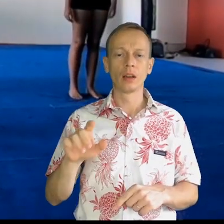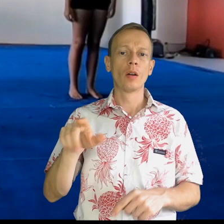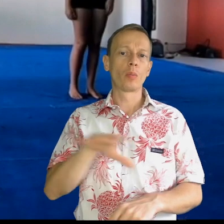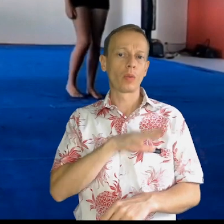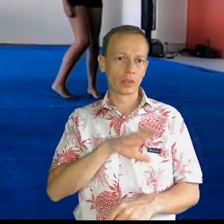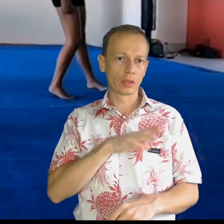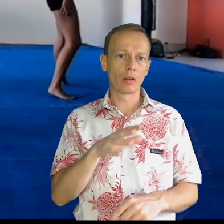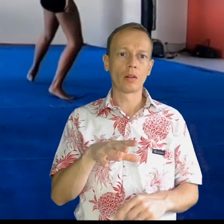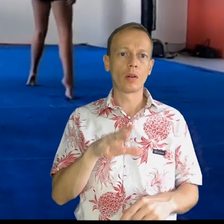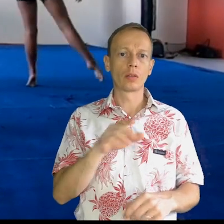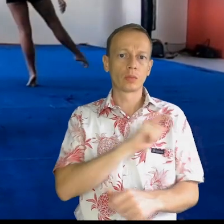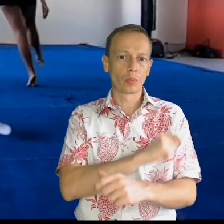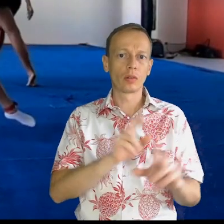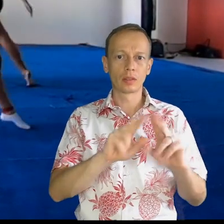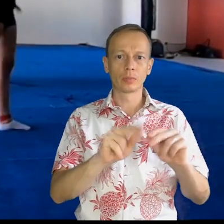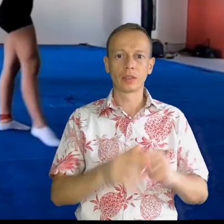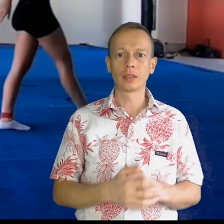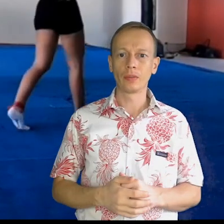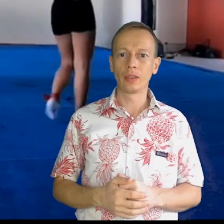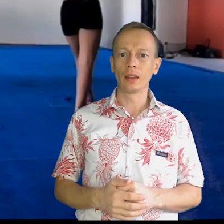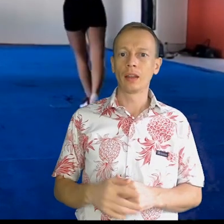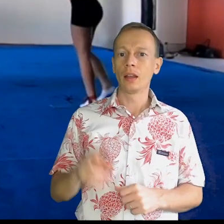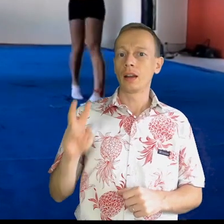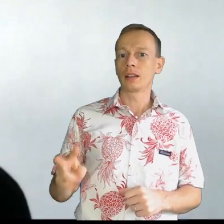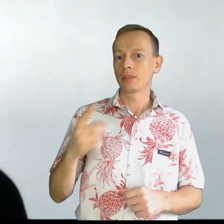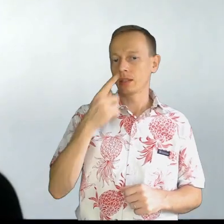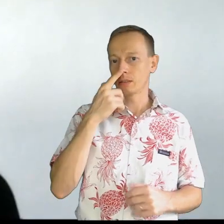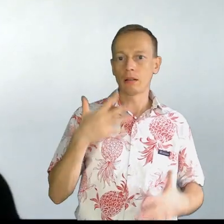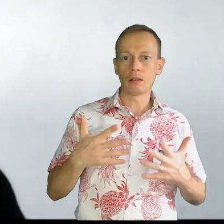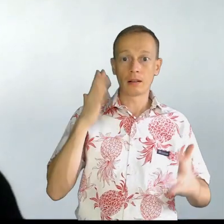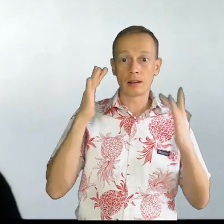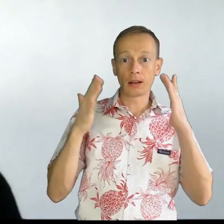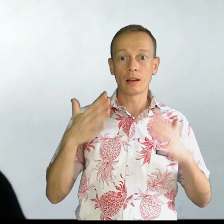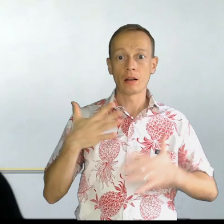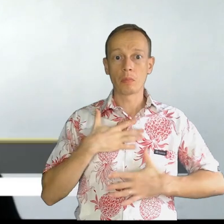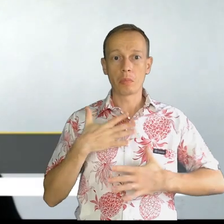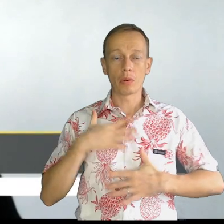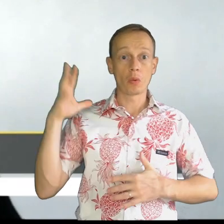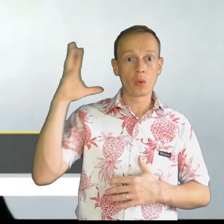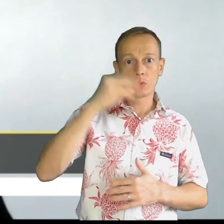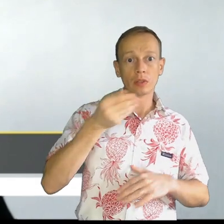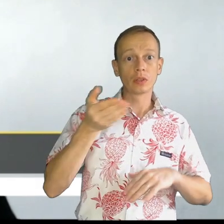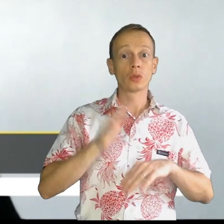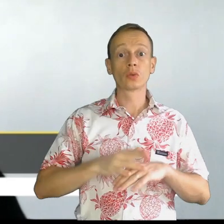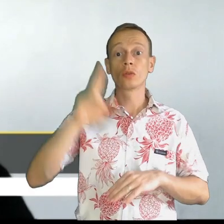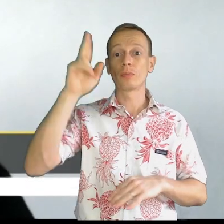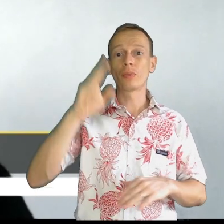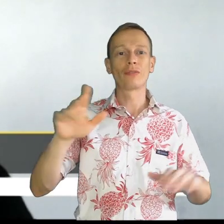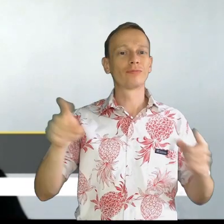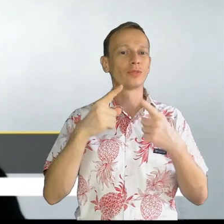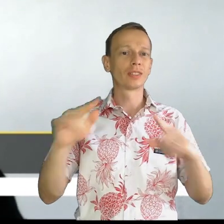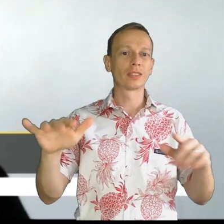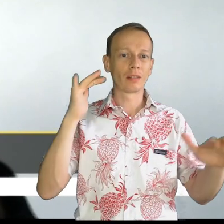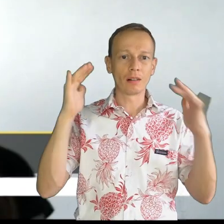PS, interrogée par Julien Vesco. Il y a toujours l'adrénaline, le stress de se tremper, d'avoir des trous noirs et tout. Mais une fois